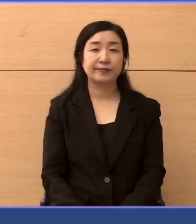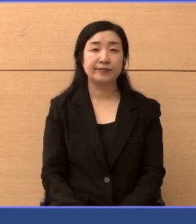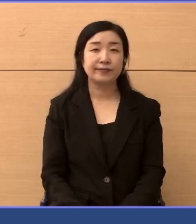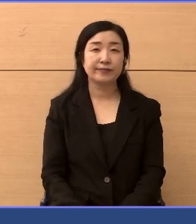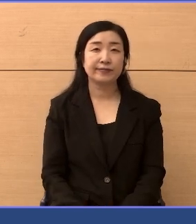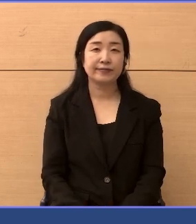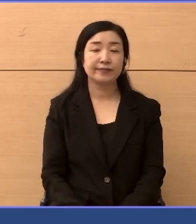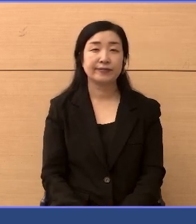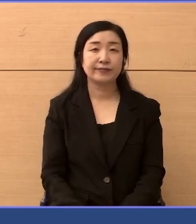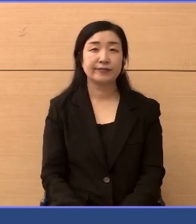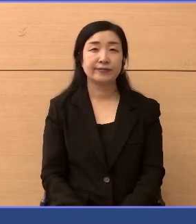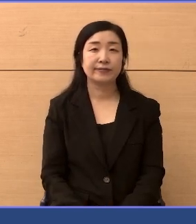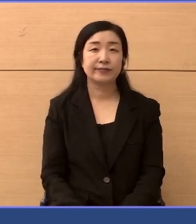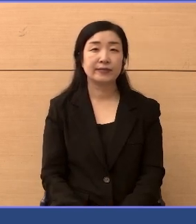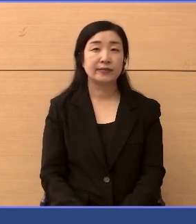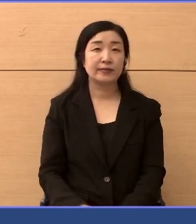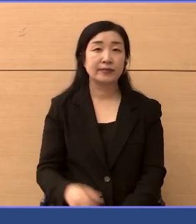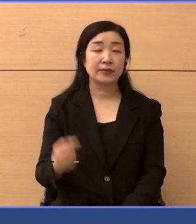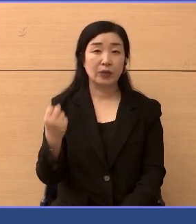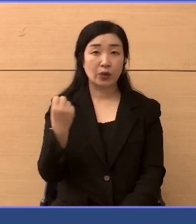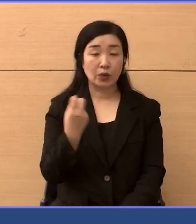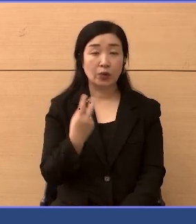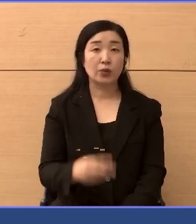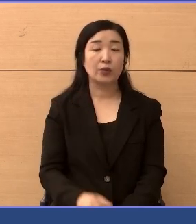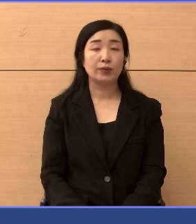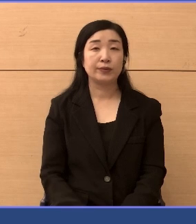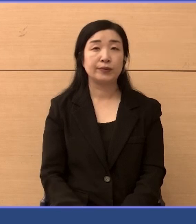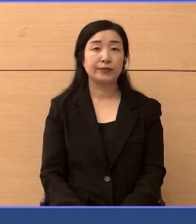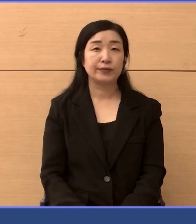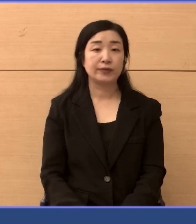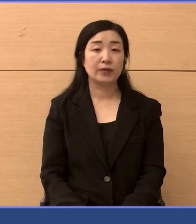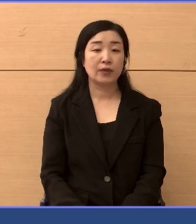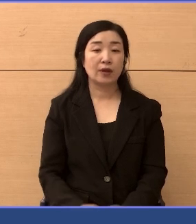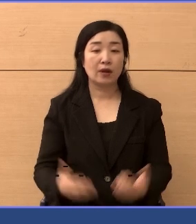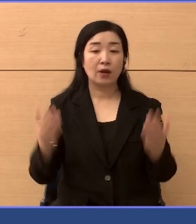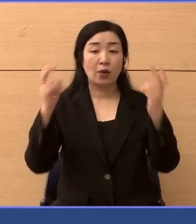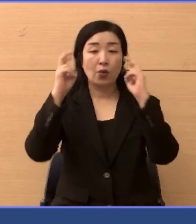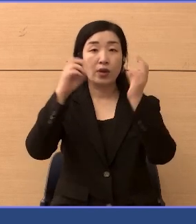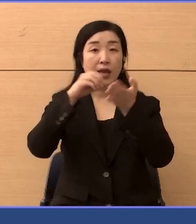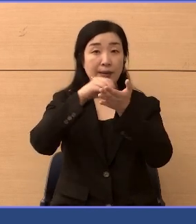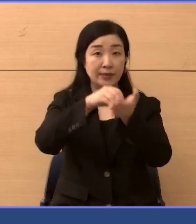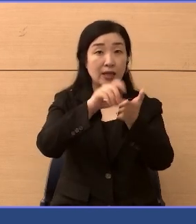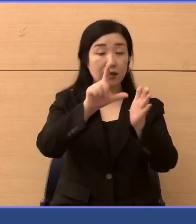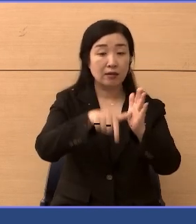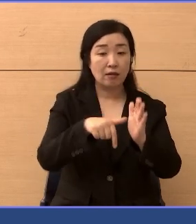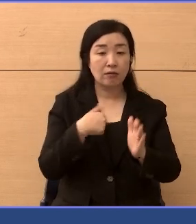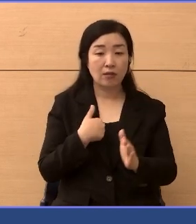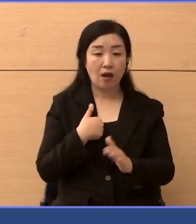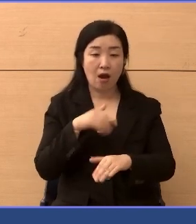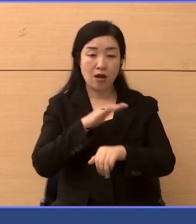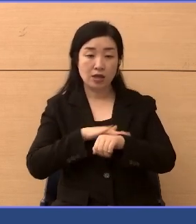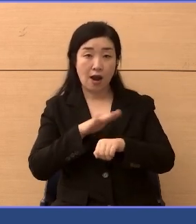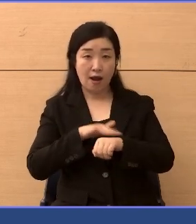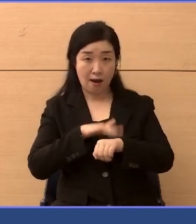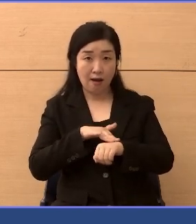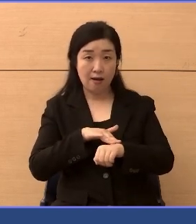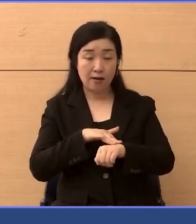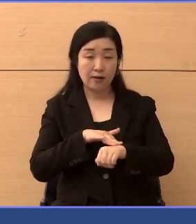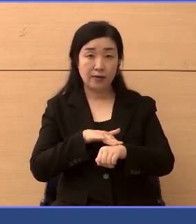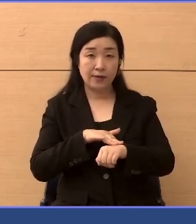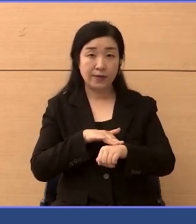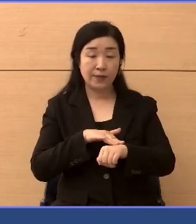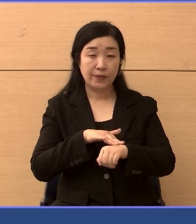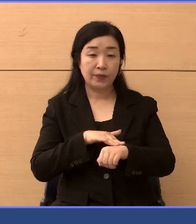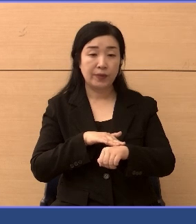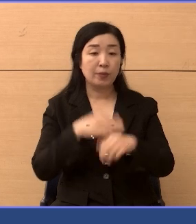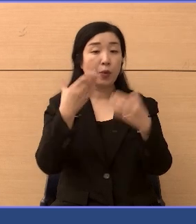드리겠고요. gravitate towards 또 jobs that play 대부분이 to our 일자리를 strengths. 찾을 때 내가 I've 가진 always been good at 강점, getting on with